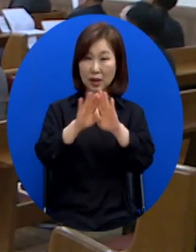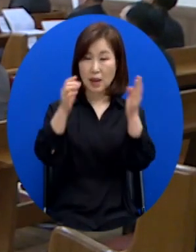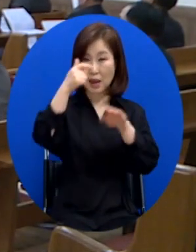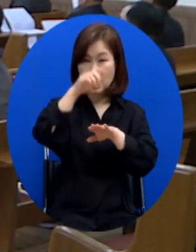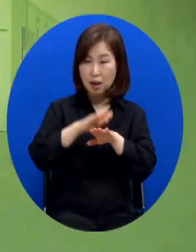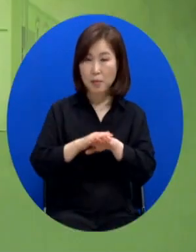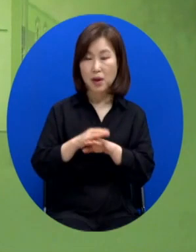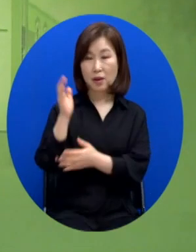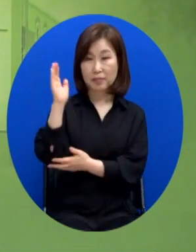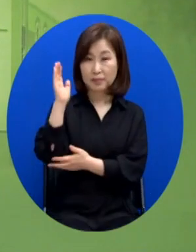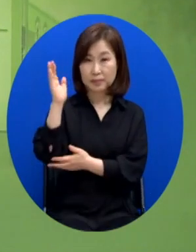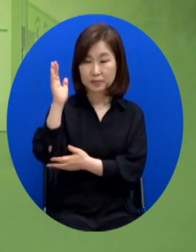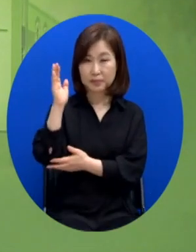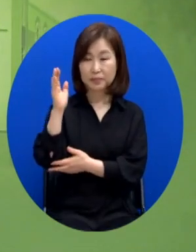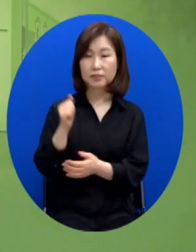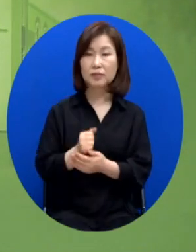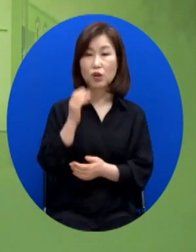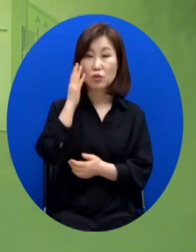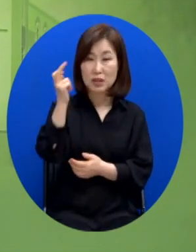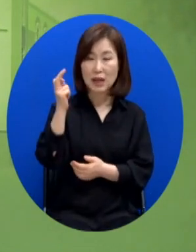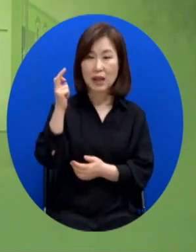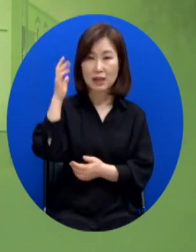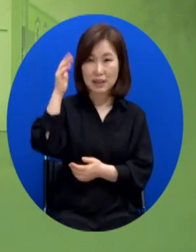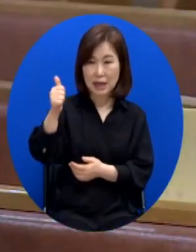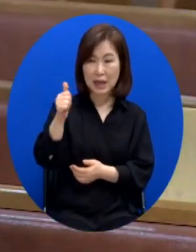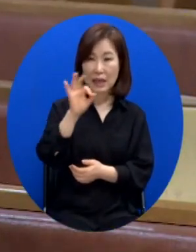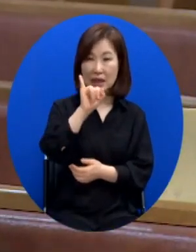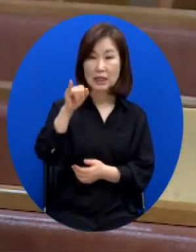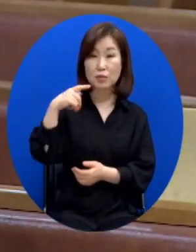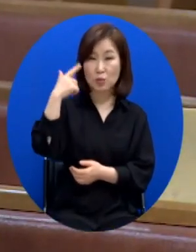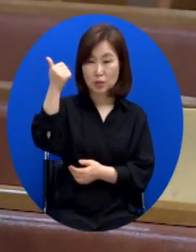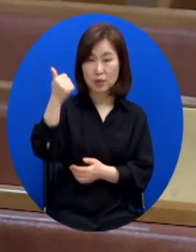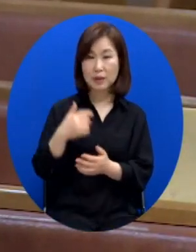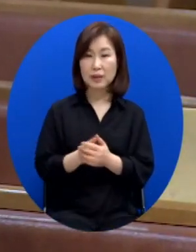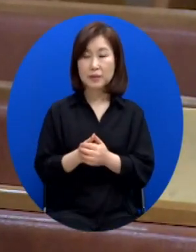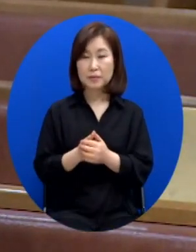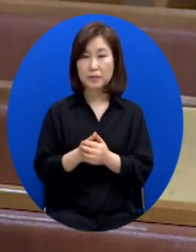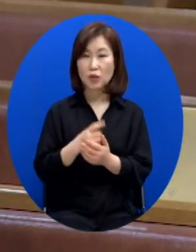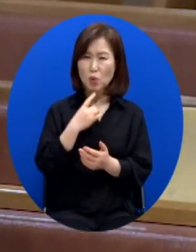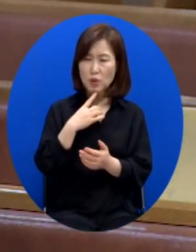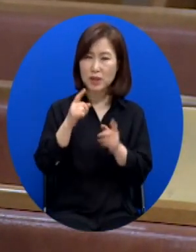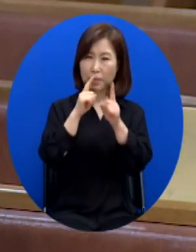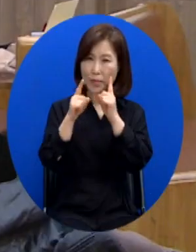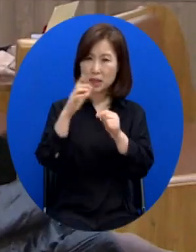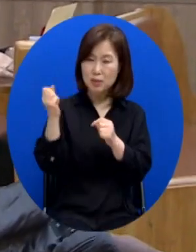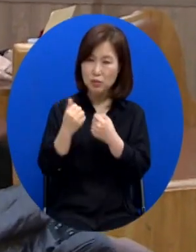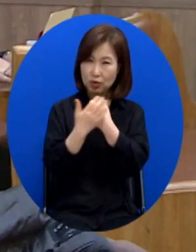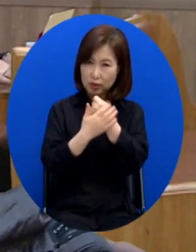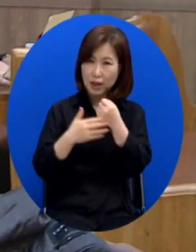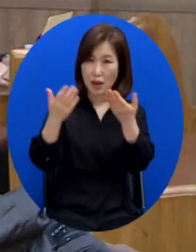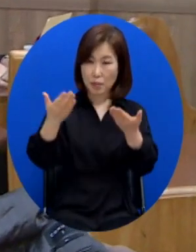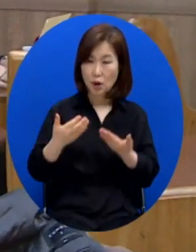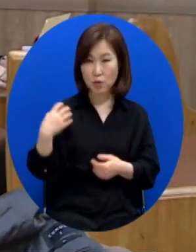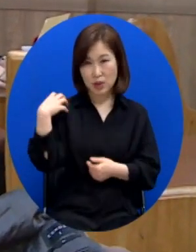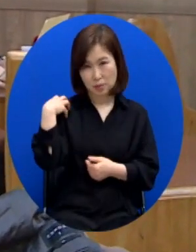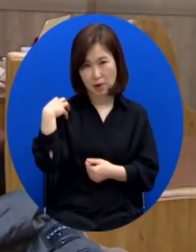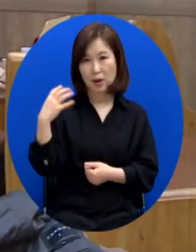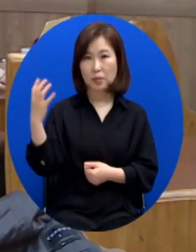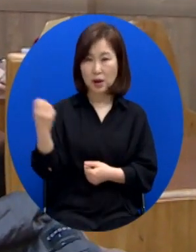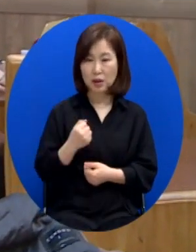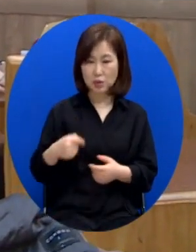개회예배에서 말씀을 전한 CTS 울산방송 이사장 이성택 목사는 오직 말씀으로 은혜를 받으며 사명감을